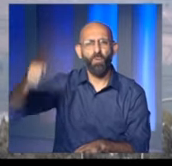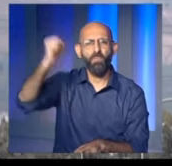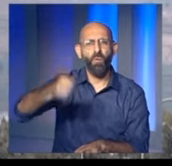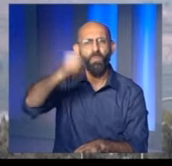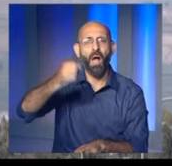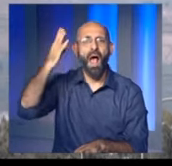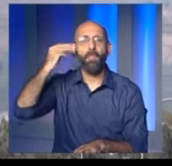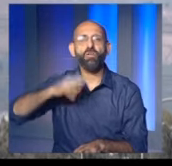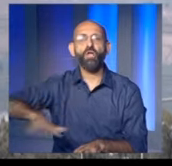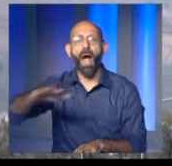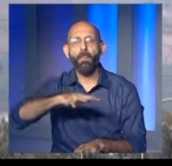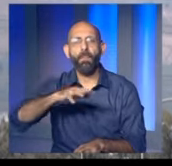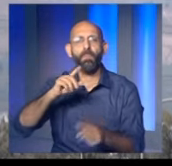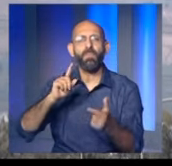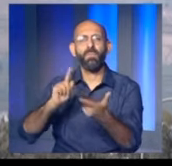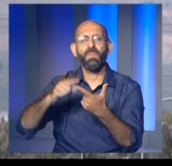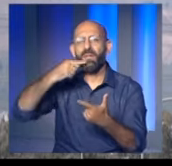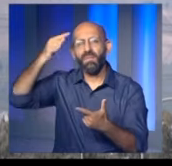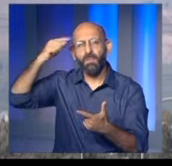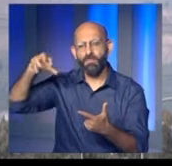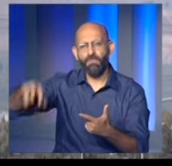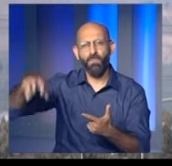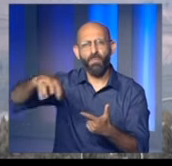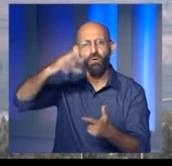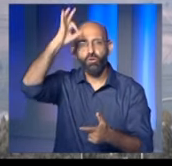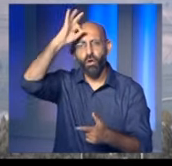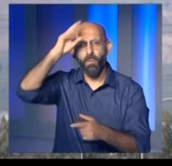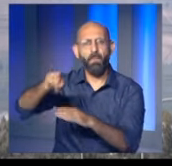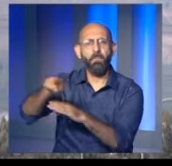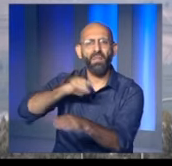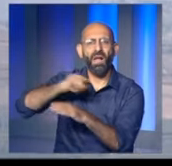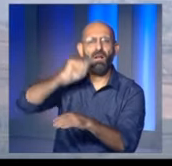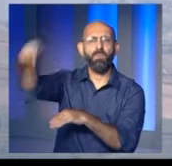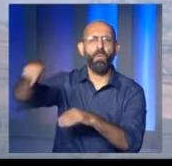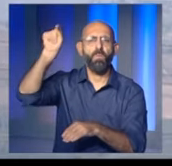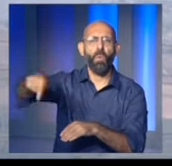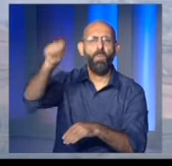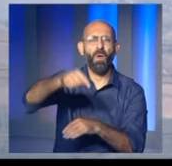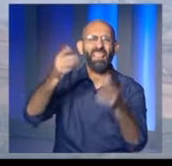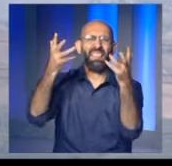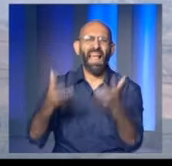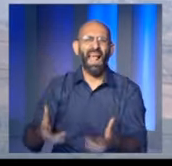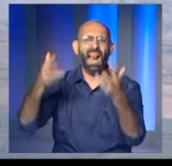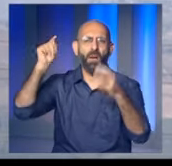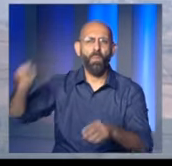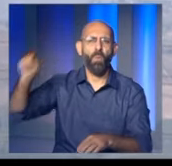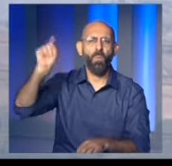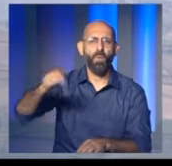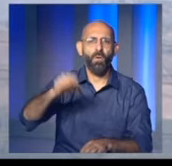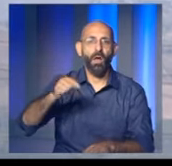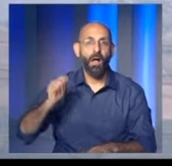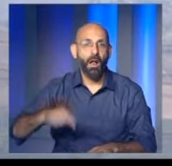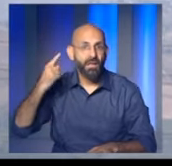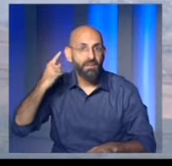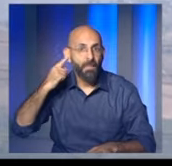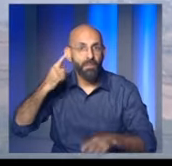بلدة الناقورة، كما تعرضت أطراف بلدتي علم الشعب وطير حرفة لقصف مدفعي معاد من الأعيرة